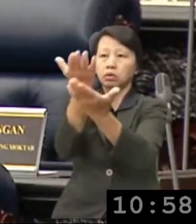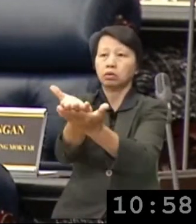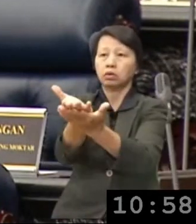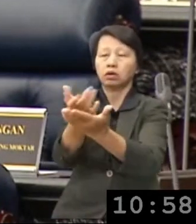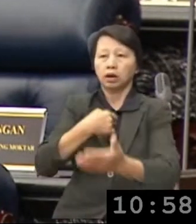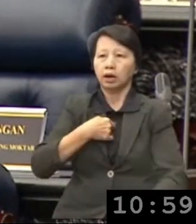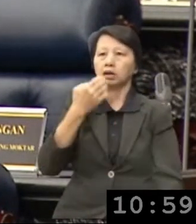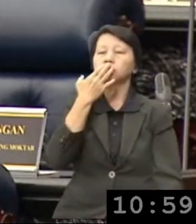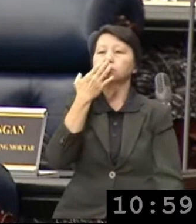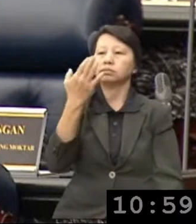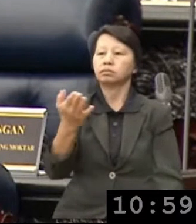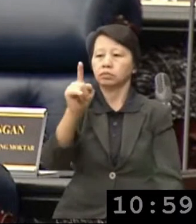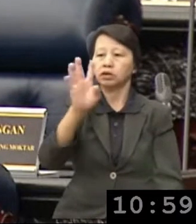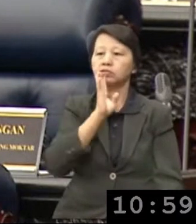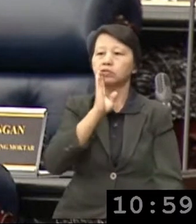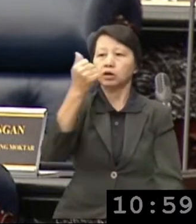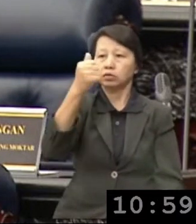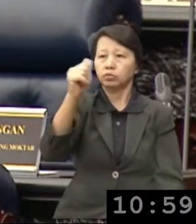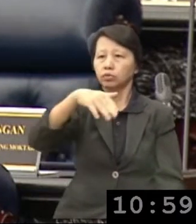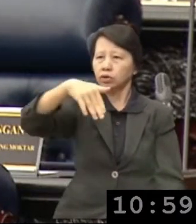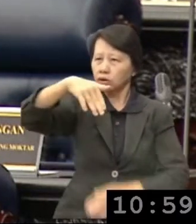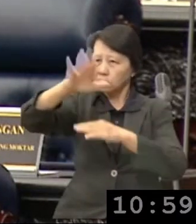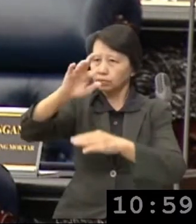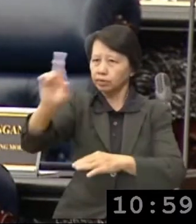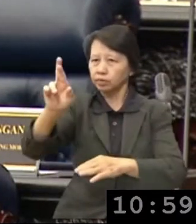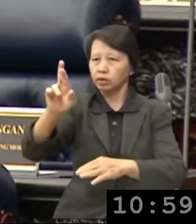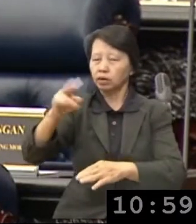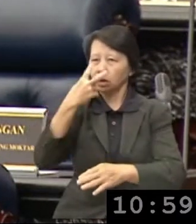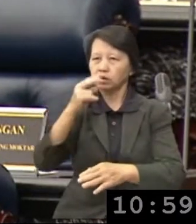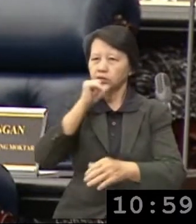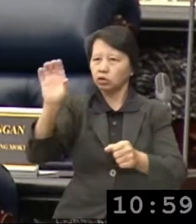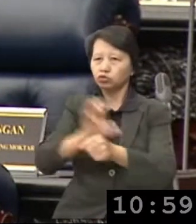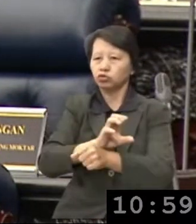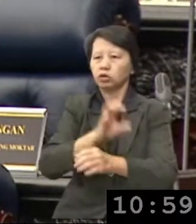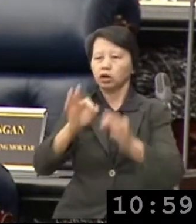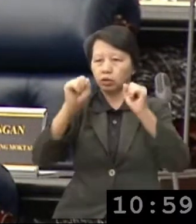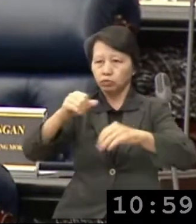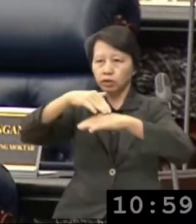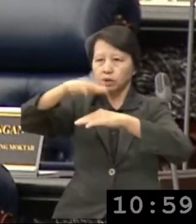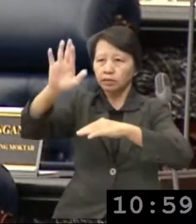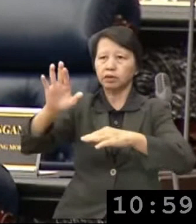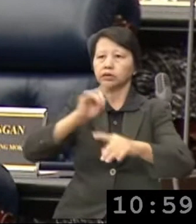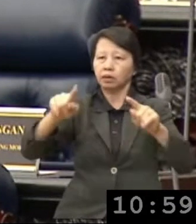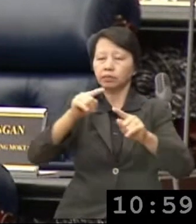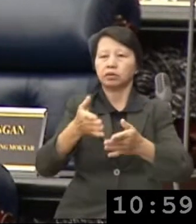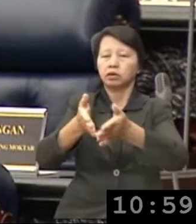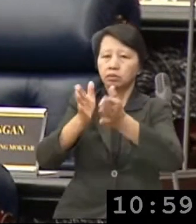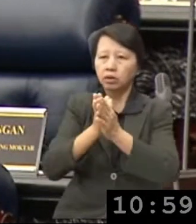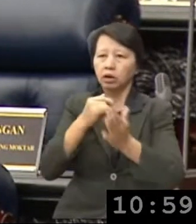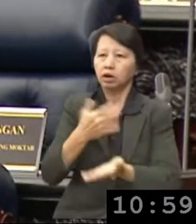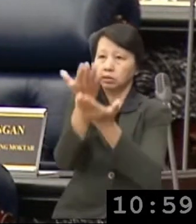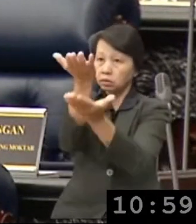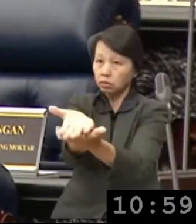saya terima kasih yang kata 10 lebih ribu tapi saya Nampak tak m cukupi Kalau boleh lebihkan tapi permohonan yang yang saya